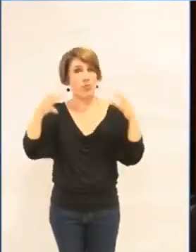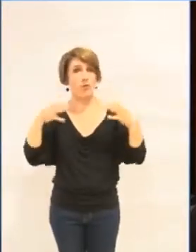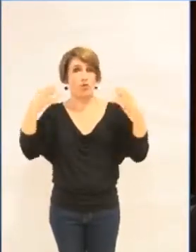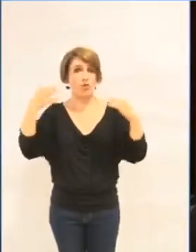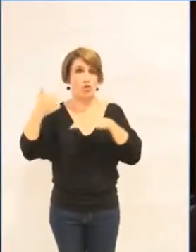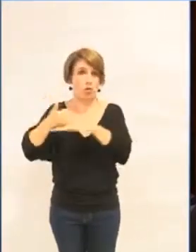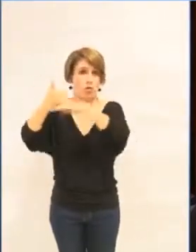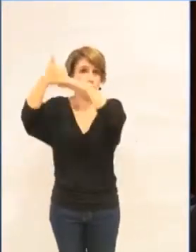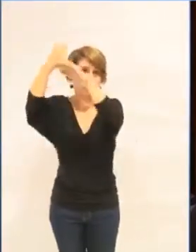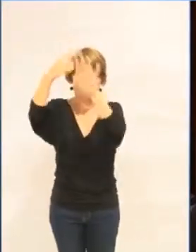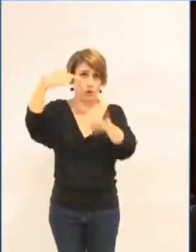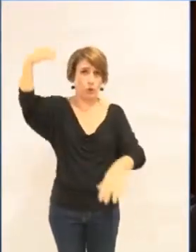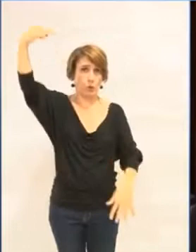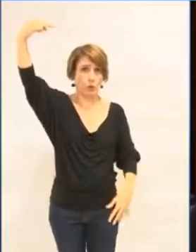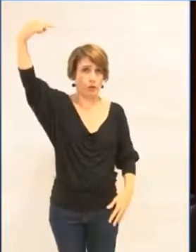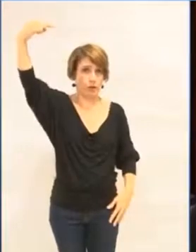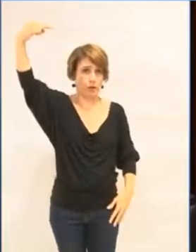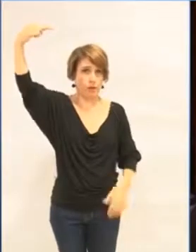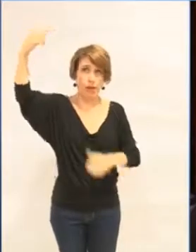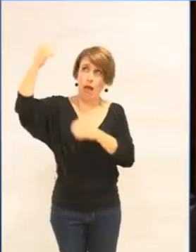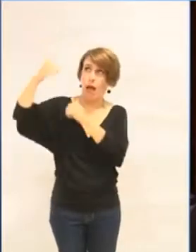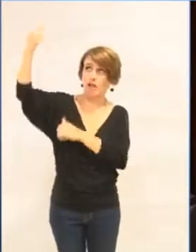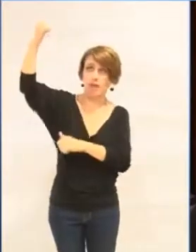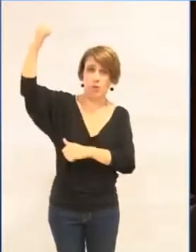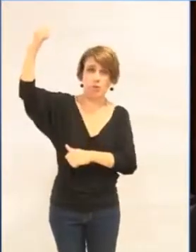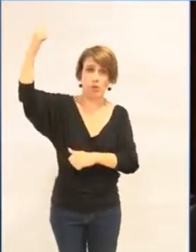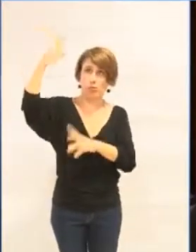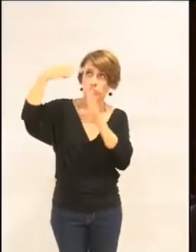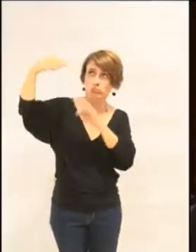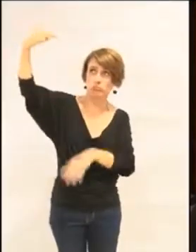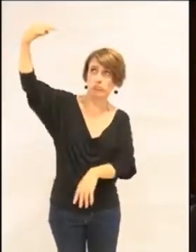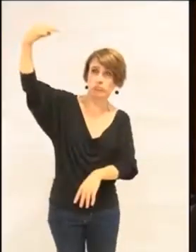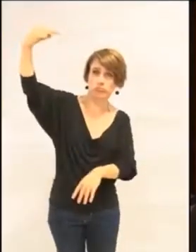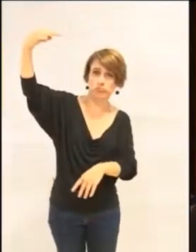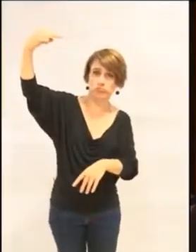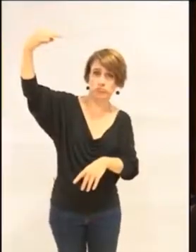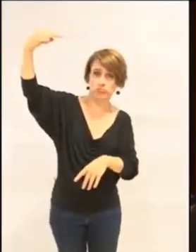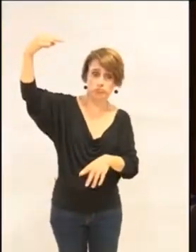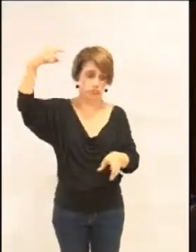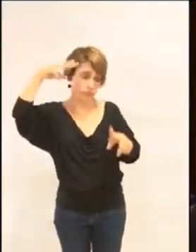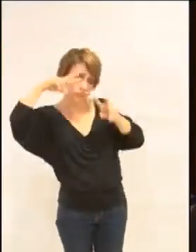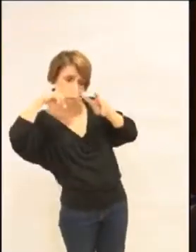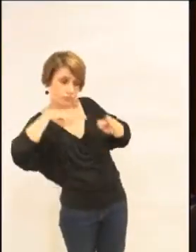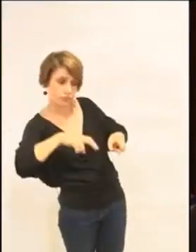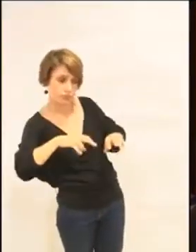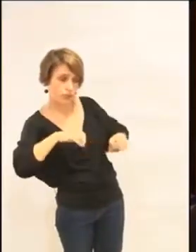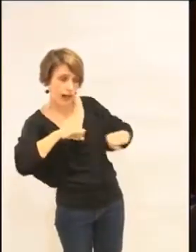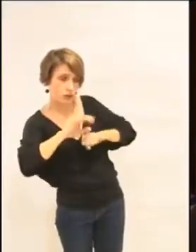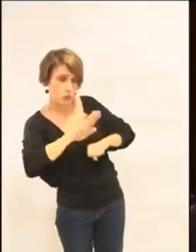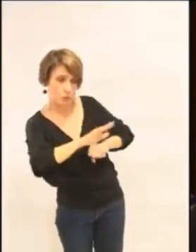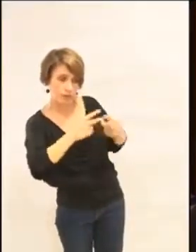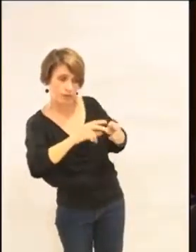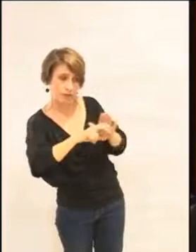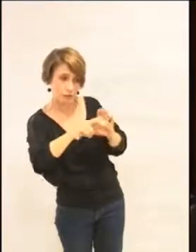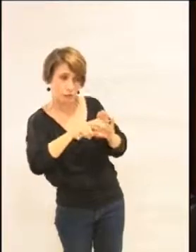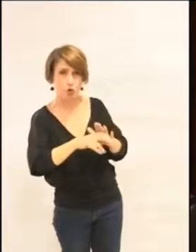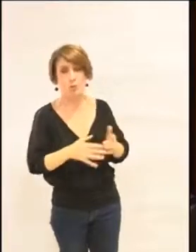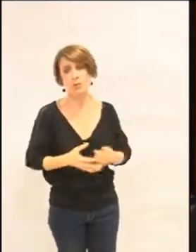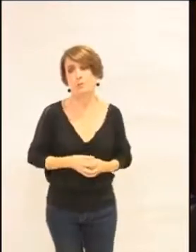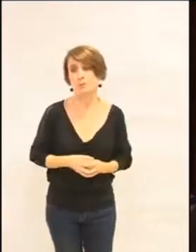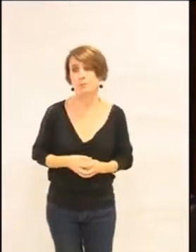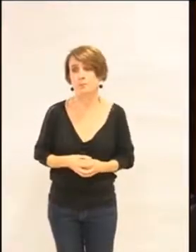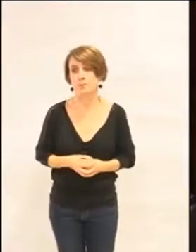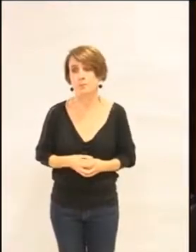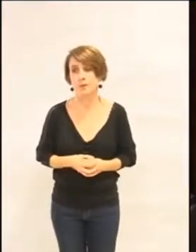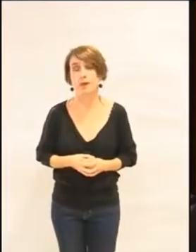objective, indépendante et techniquement fiable, normalement, de nos actions. Il l'est d'autant plus que